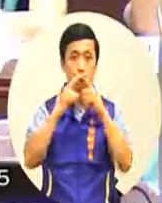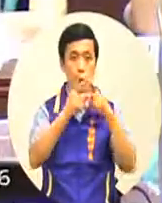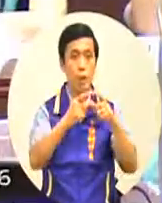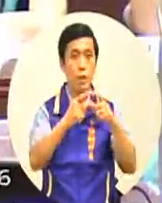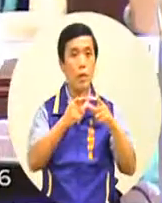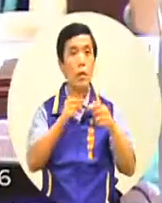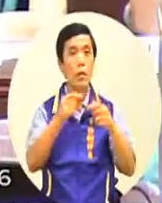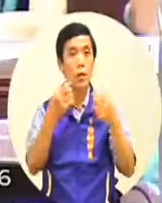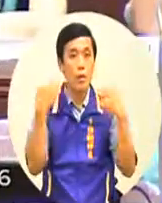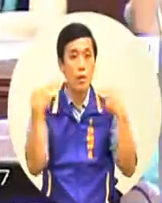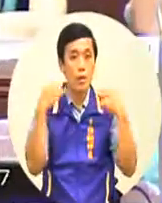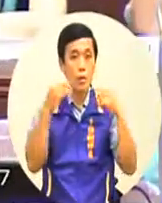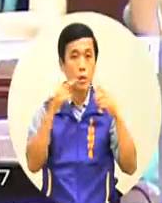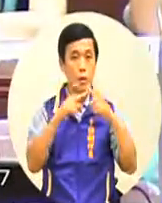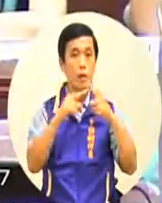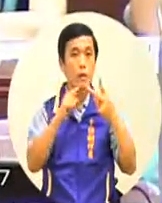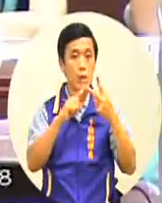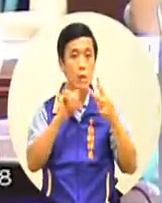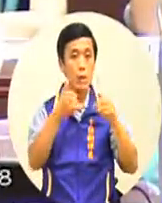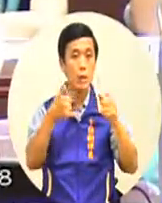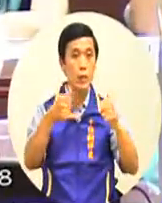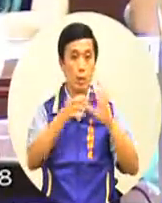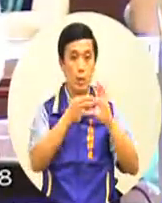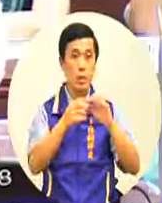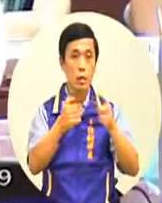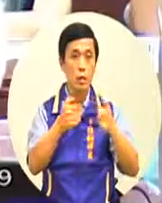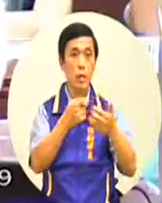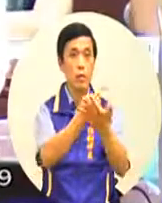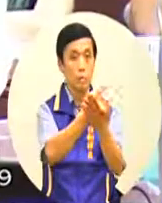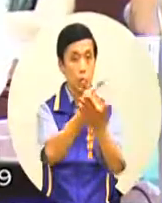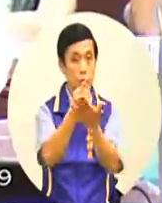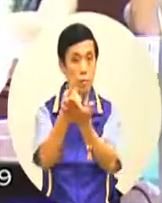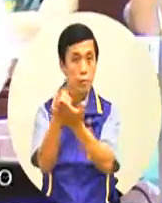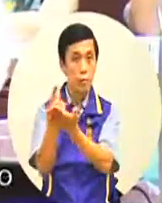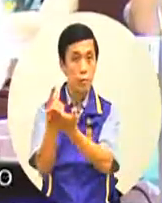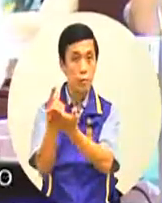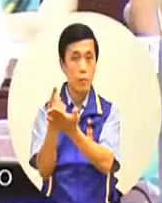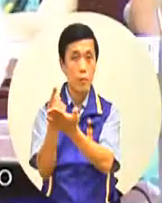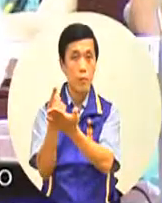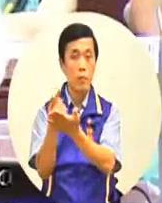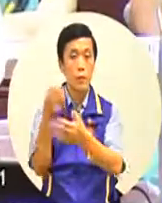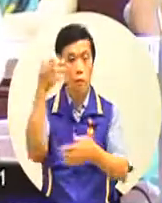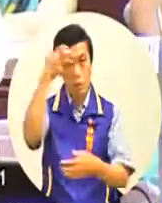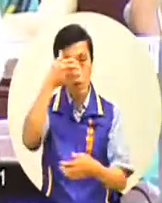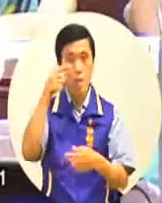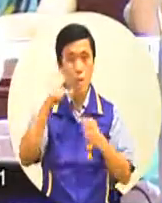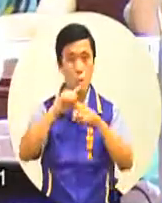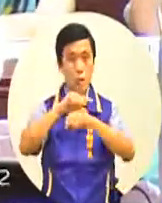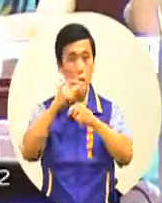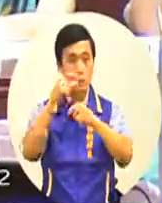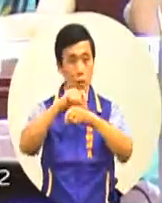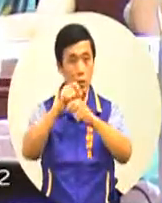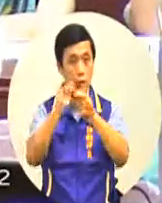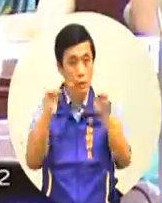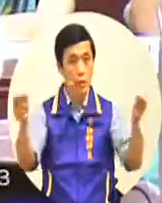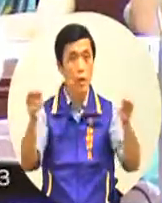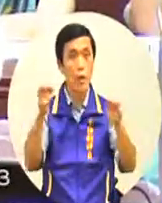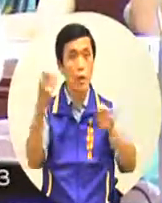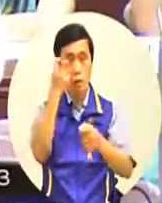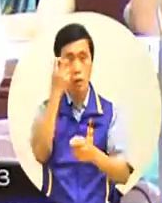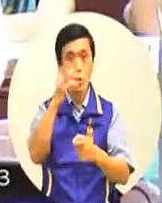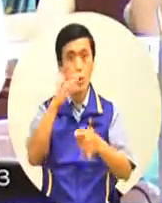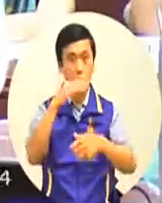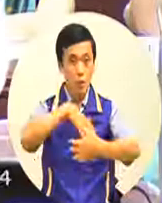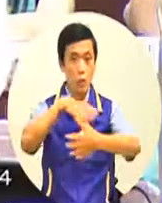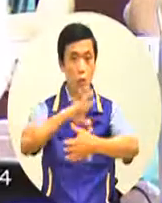谢谢召集人，谢谢议员的关心哈。那个每一个这些老人长照机构里面都是有设置护理